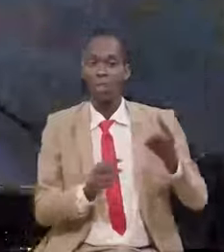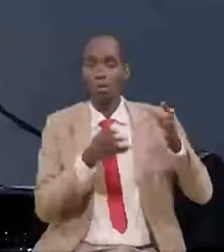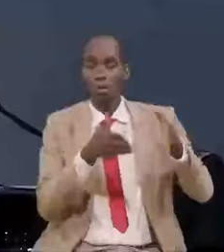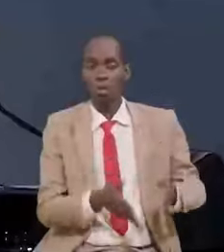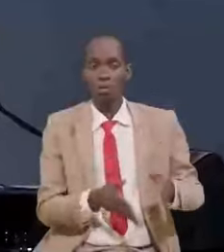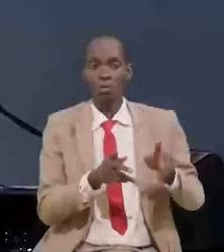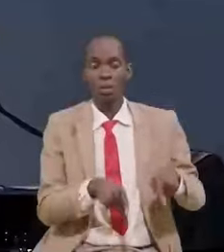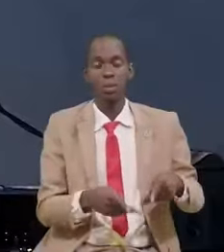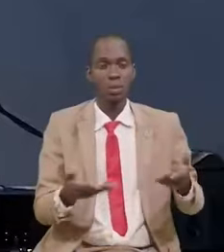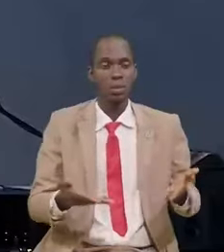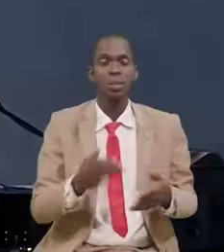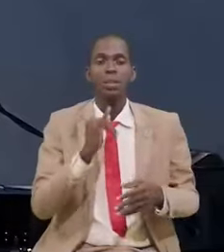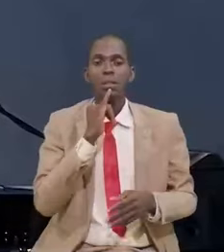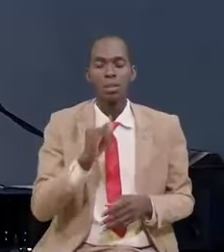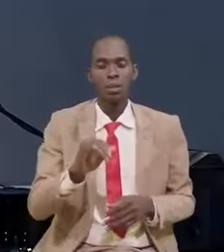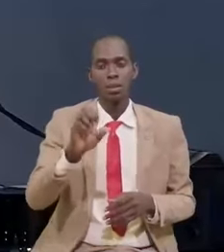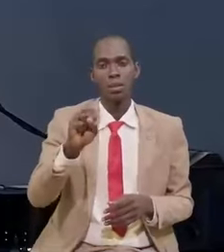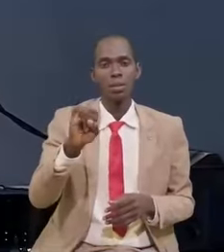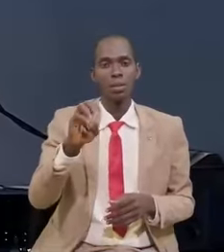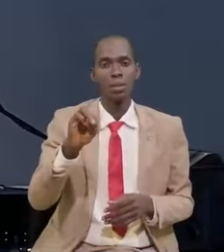La deuxième personne, c'est Simon Pierre.